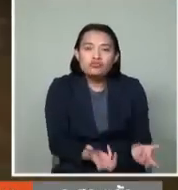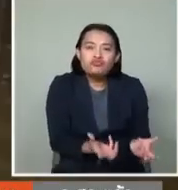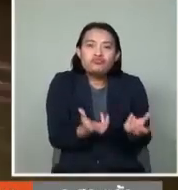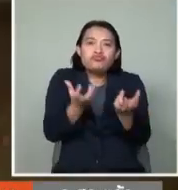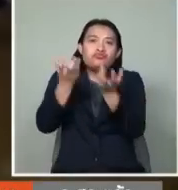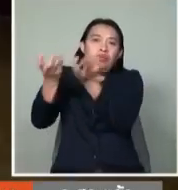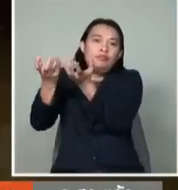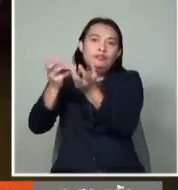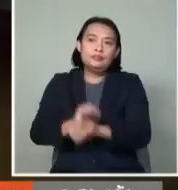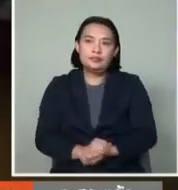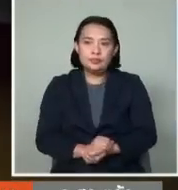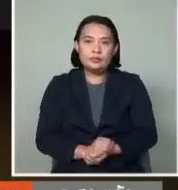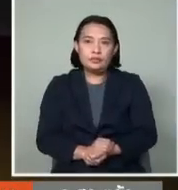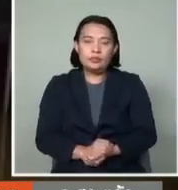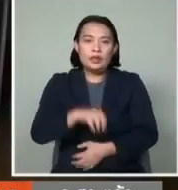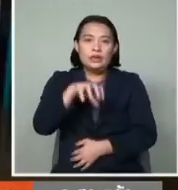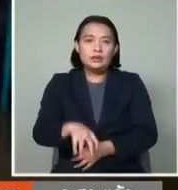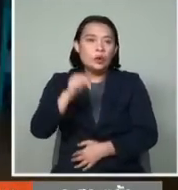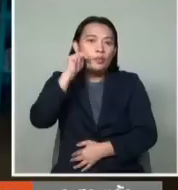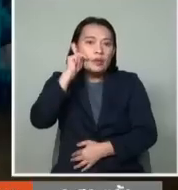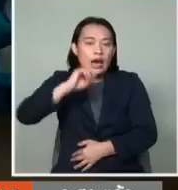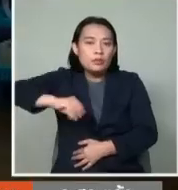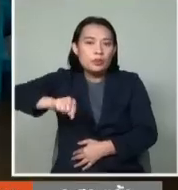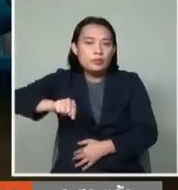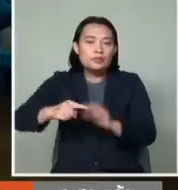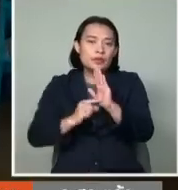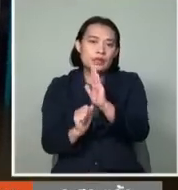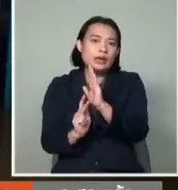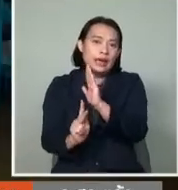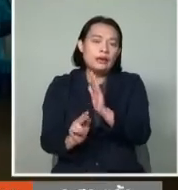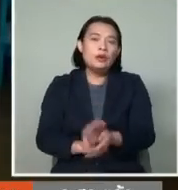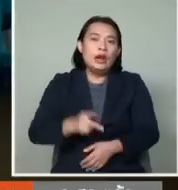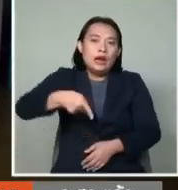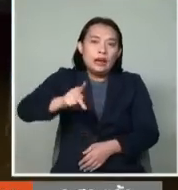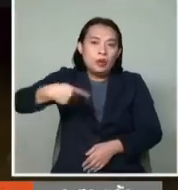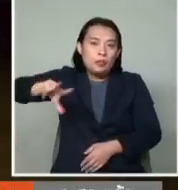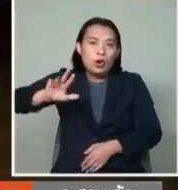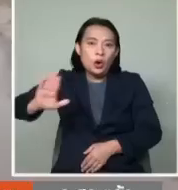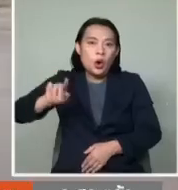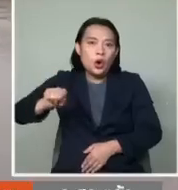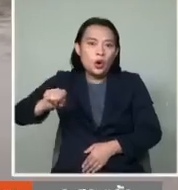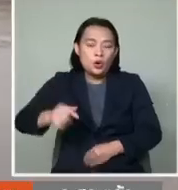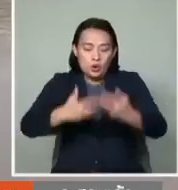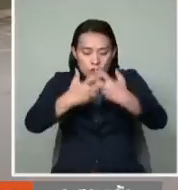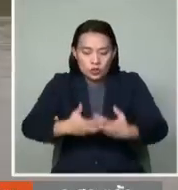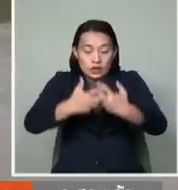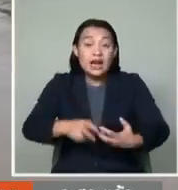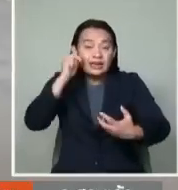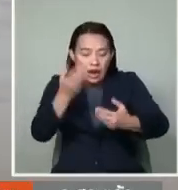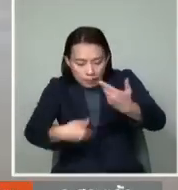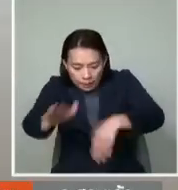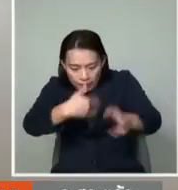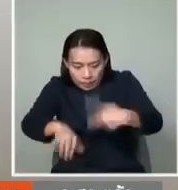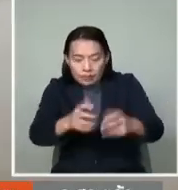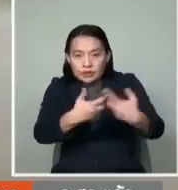ในที่สูงทางด้านสำนักงานชลประทานสระแก้วและป้องกันบรรเทาสาธารณภัยจังหวัดทำการติดตั้งเครื่องผลักดันน้ำจำนวน4เครื่อ